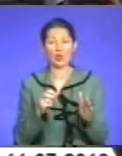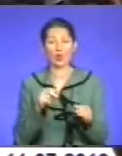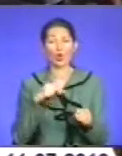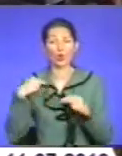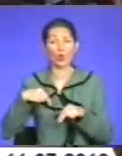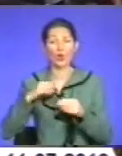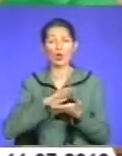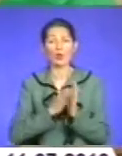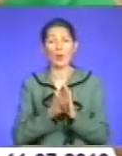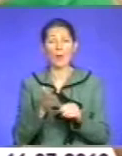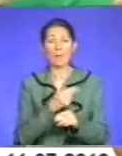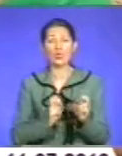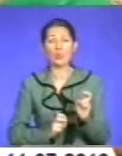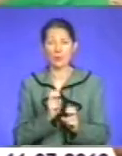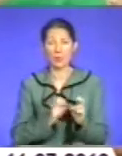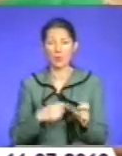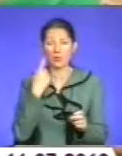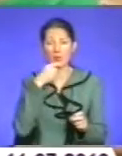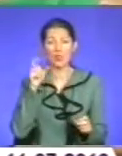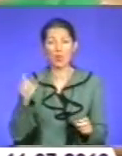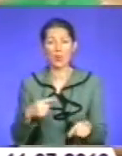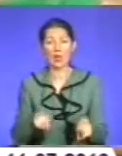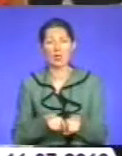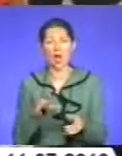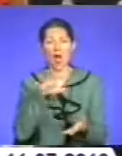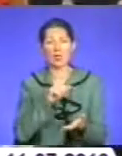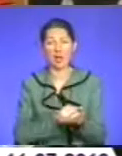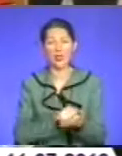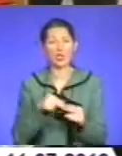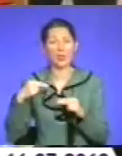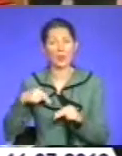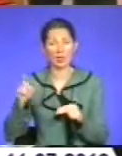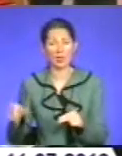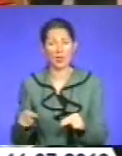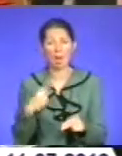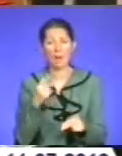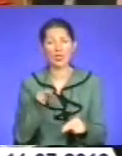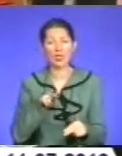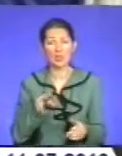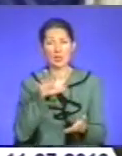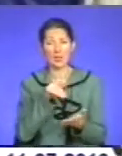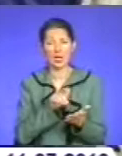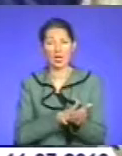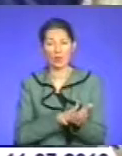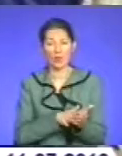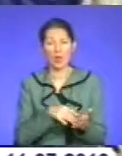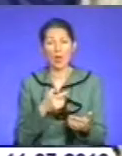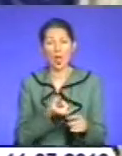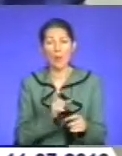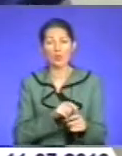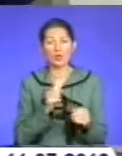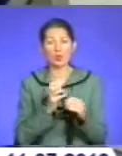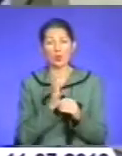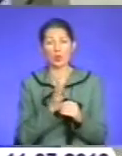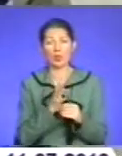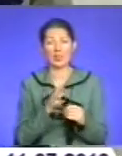трудових договорів між підприємцями-фізичними особами та найманими працівниками. На 1 липня зареєстрували понад 14 тисяч